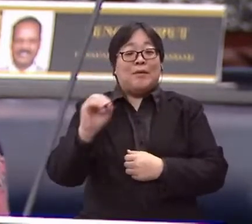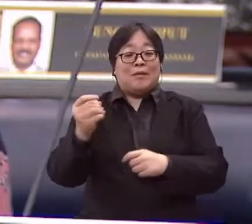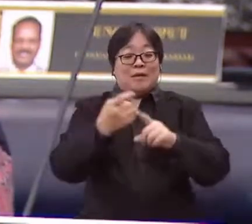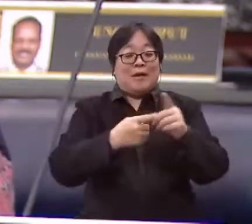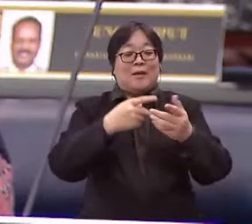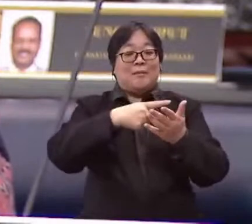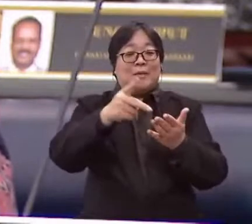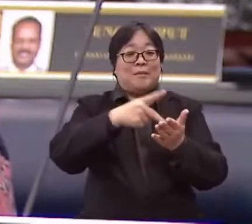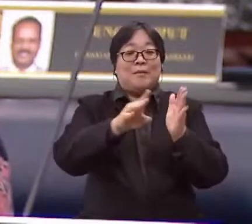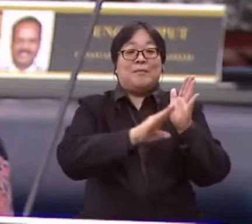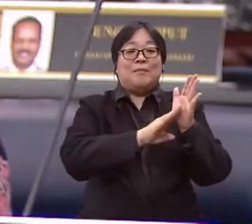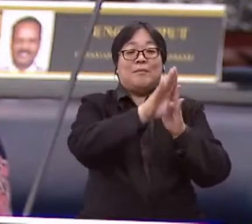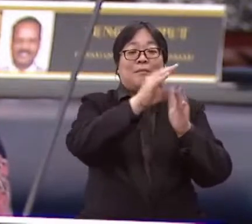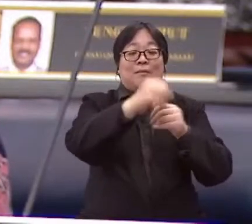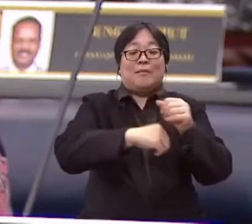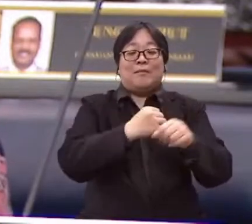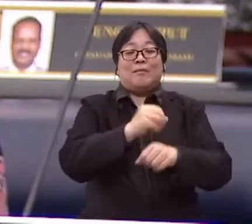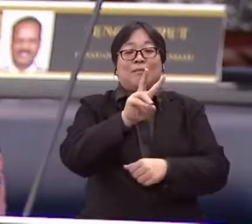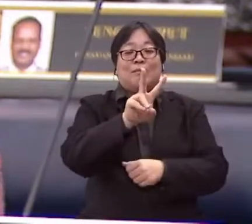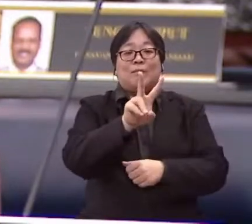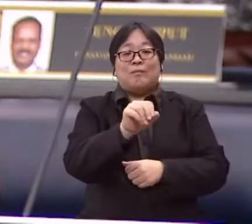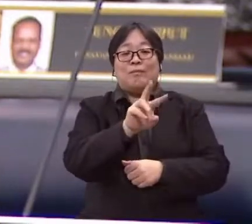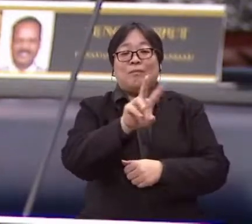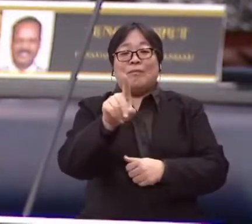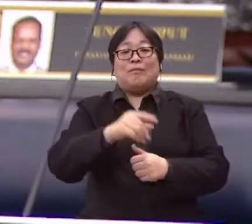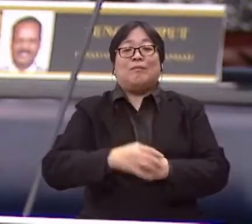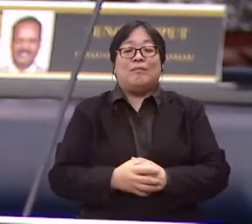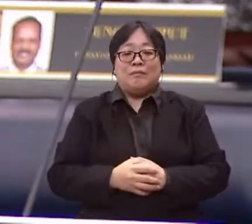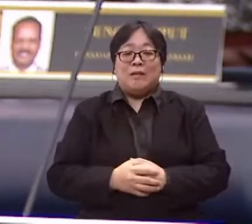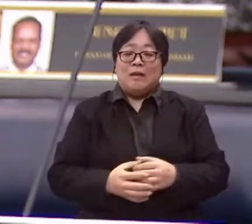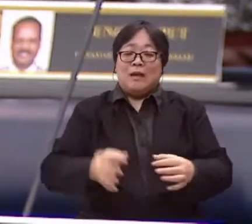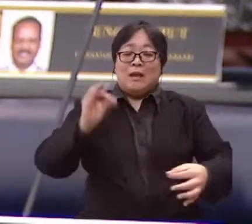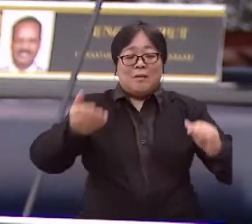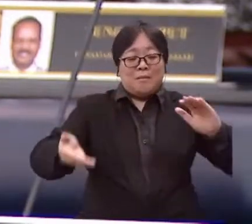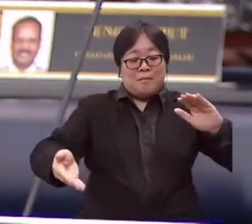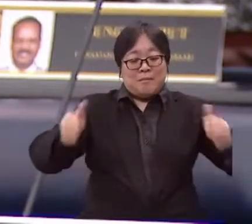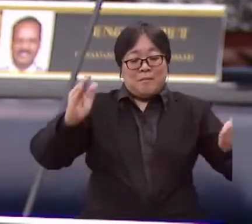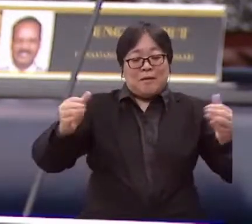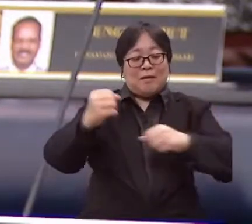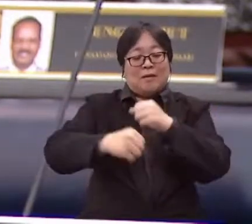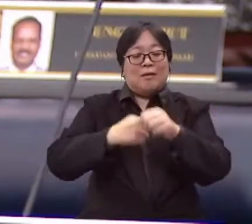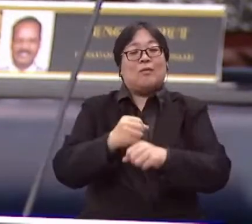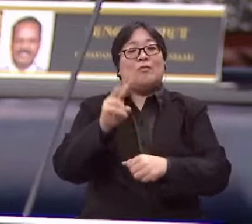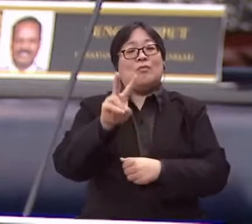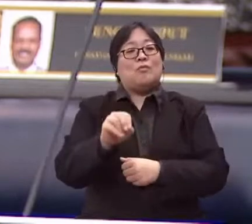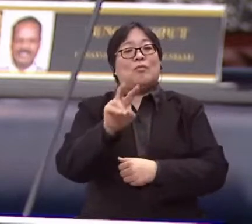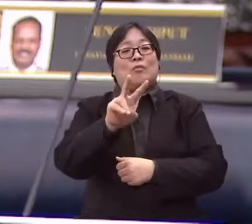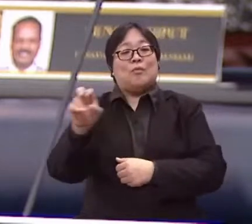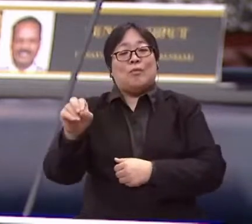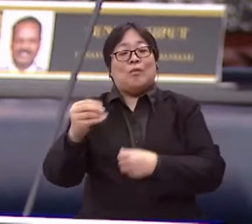perbelanjaan pembangunan tahun 2021 karena berbanding dengan tahun 2020